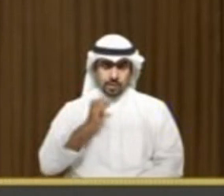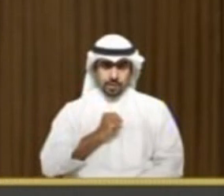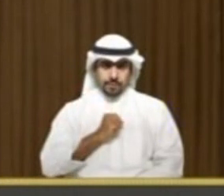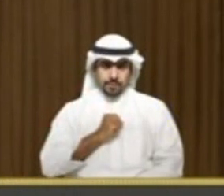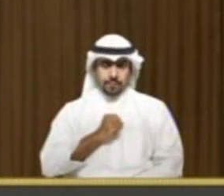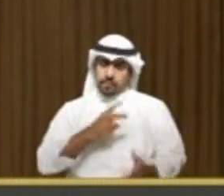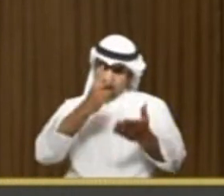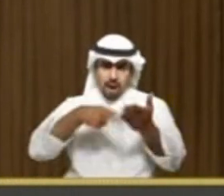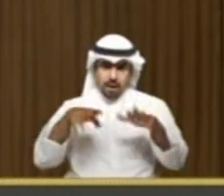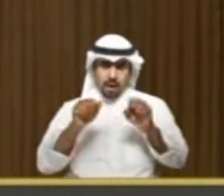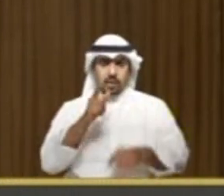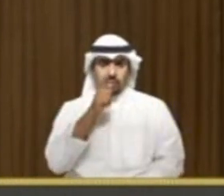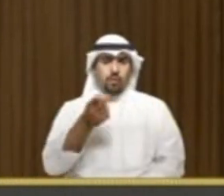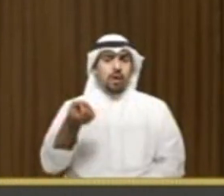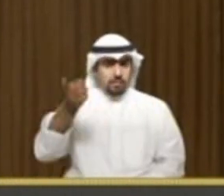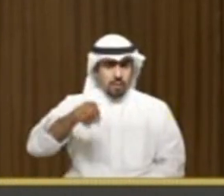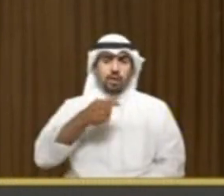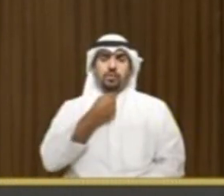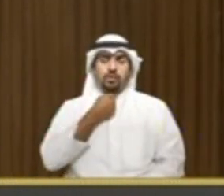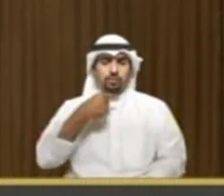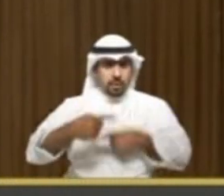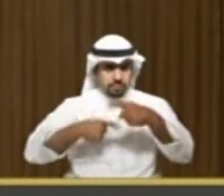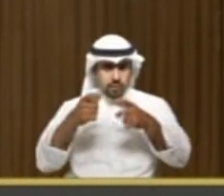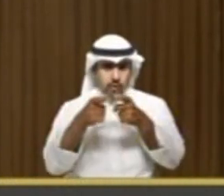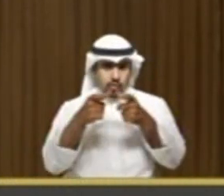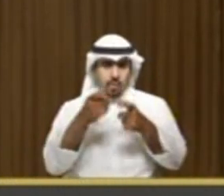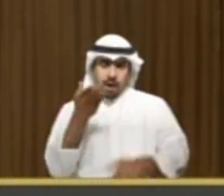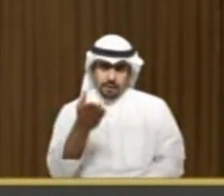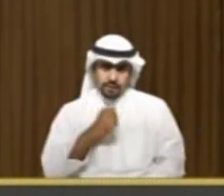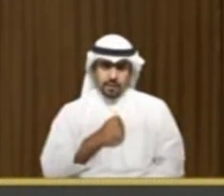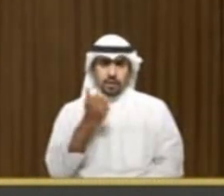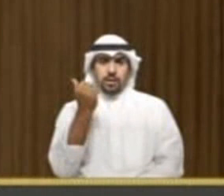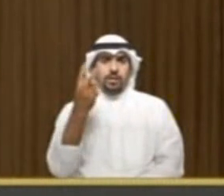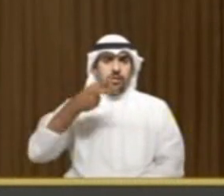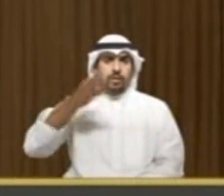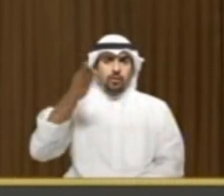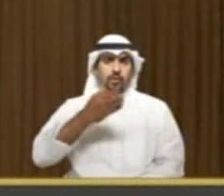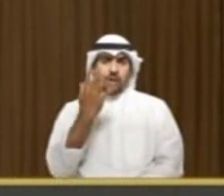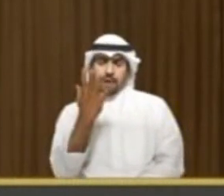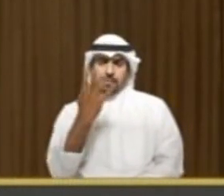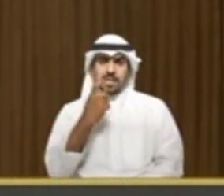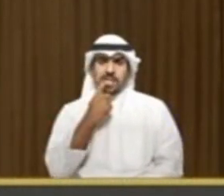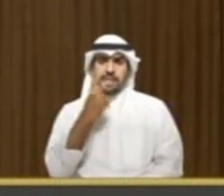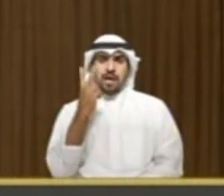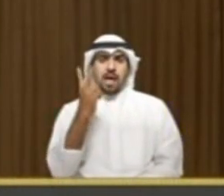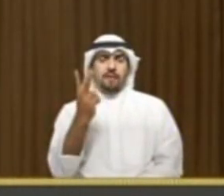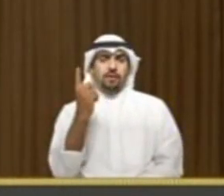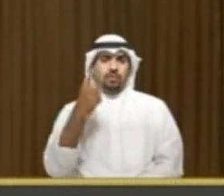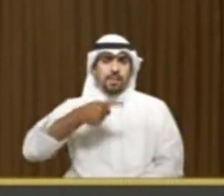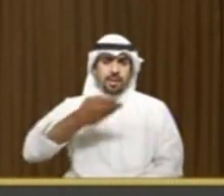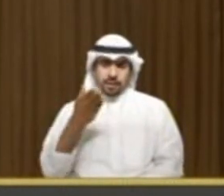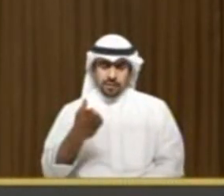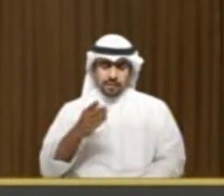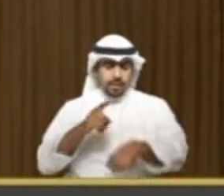وقررت الهيئة استمرار اجتماعها حتى يوم غد الجمعة الموافق 26 من مايو 2017